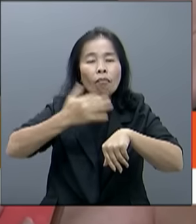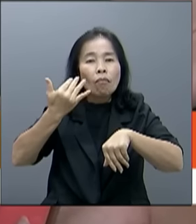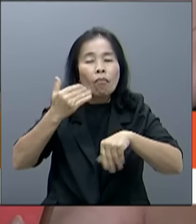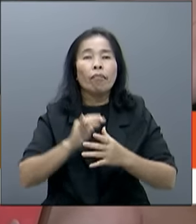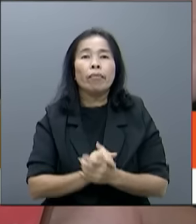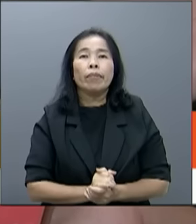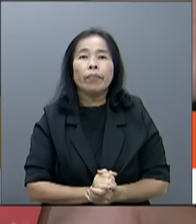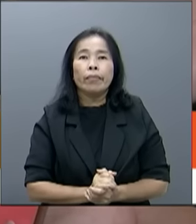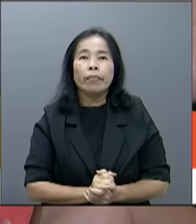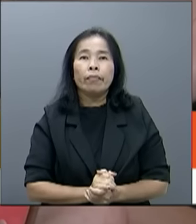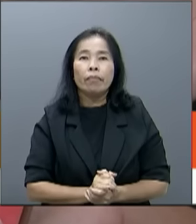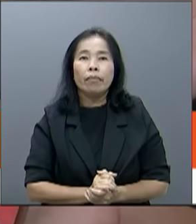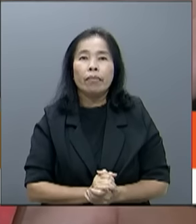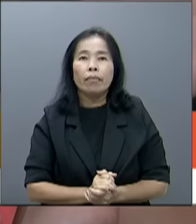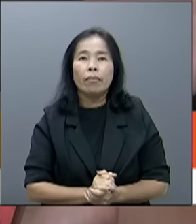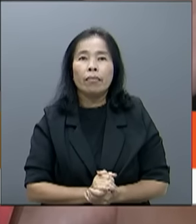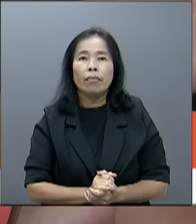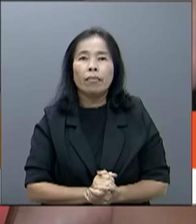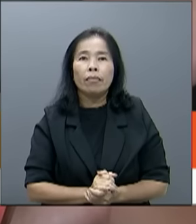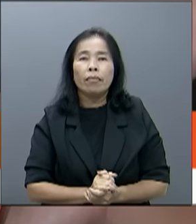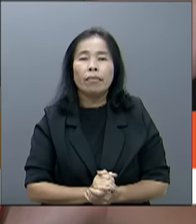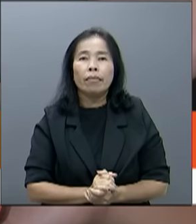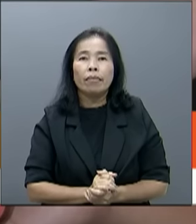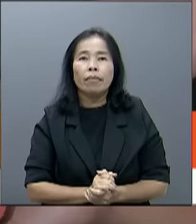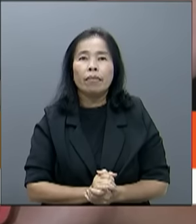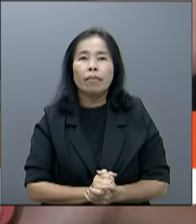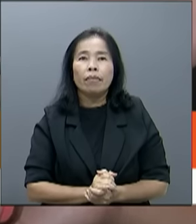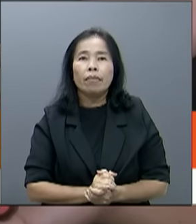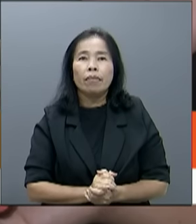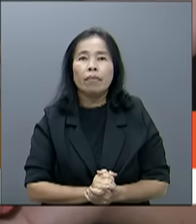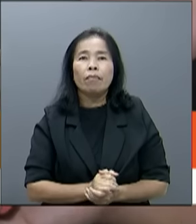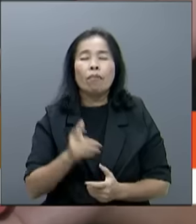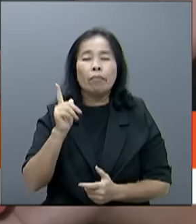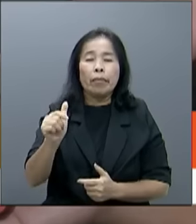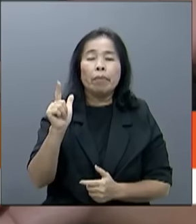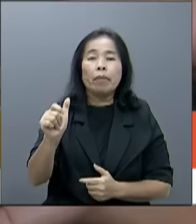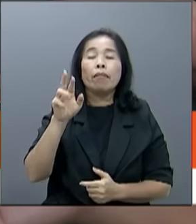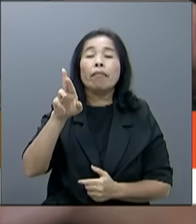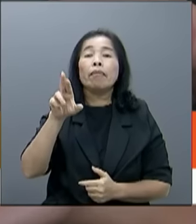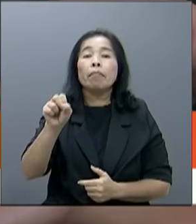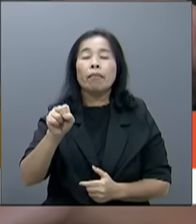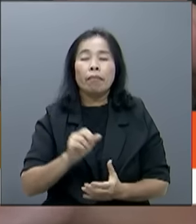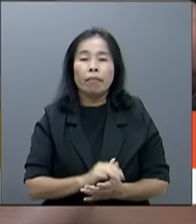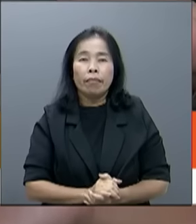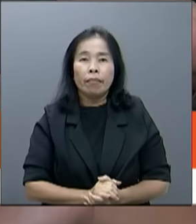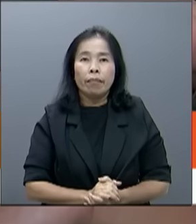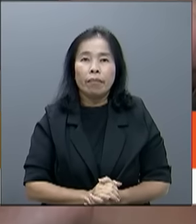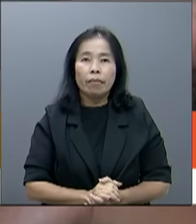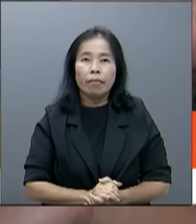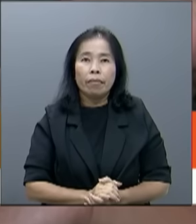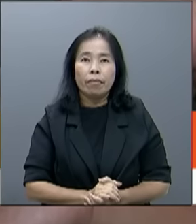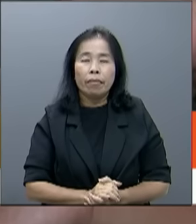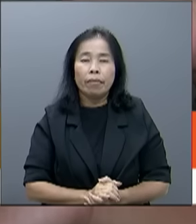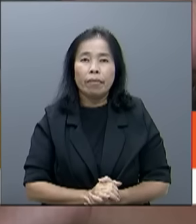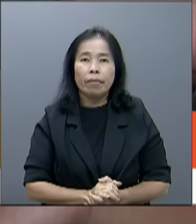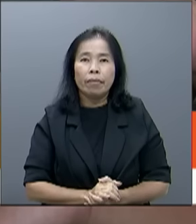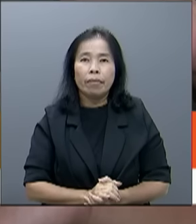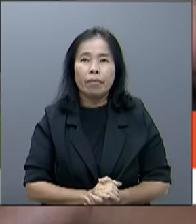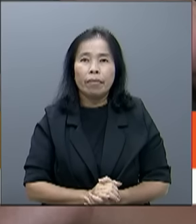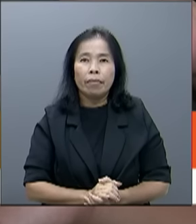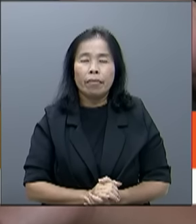ฐมนตรี สละตำแหน่งสละที่สภาเขาเลือกเนี่ย หมายความว่าความแคนดิเดตยังอยู่แต่ถึงเวลา